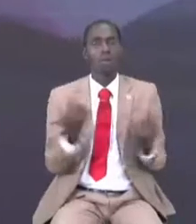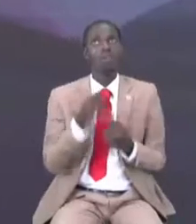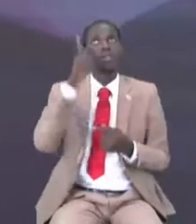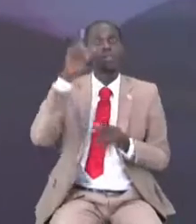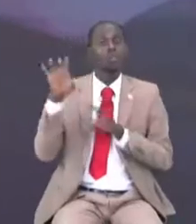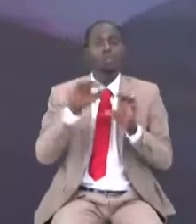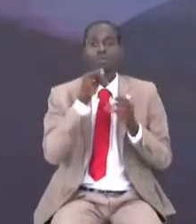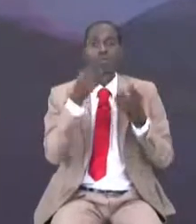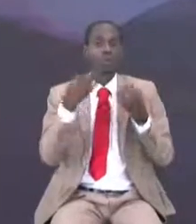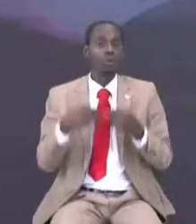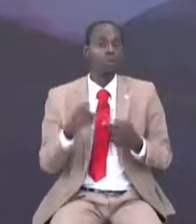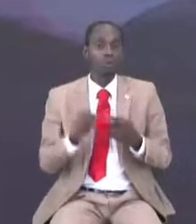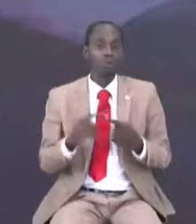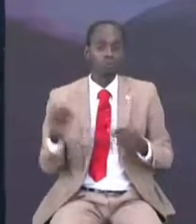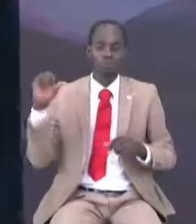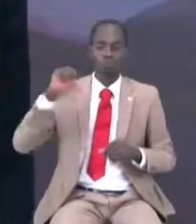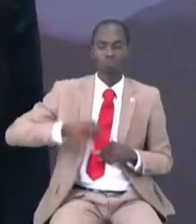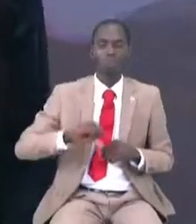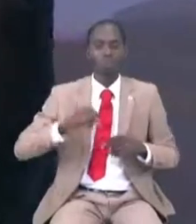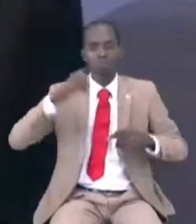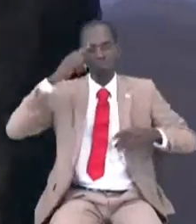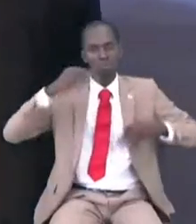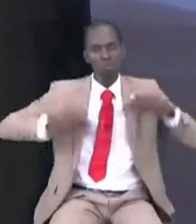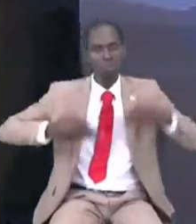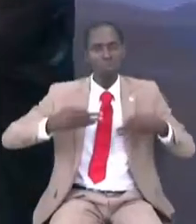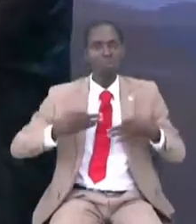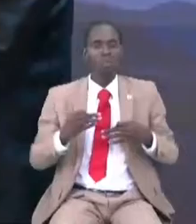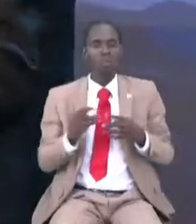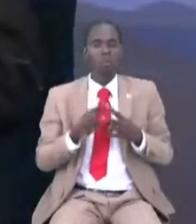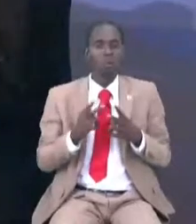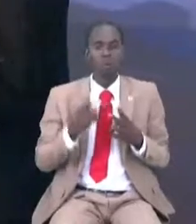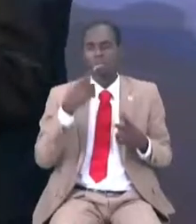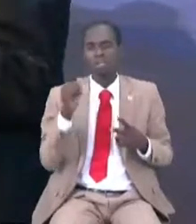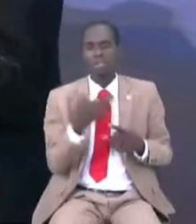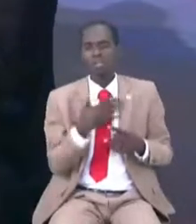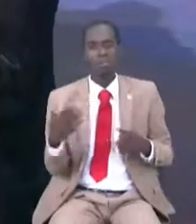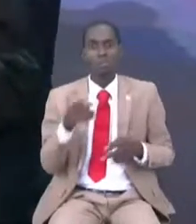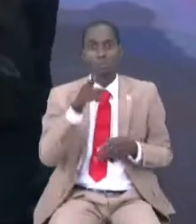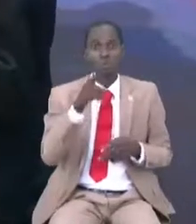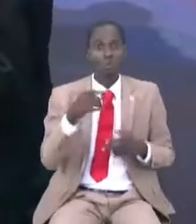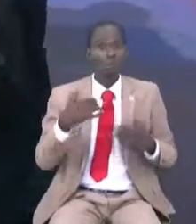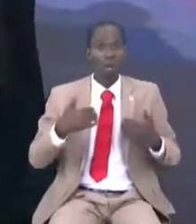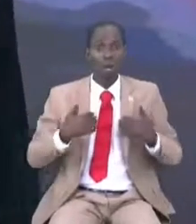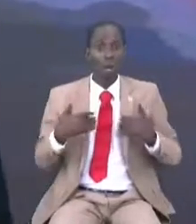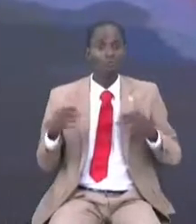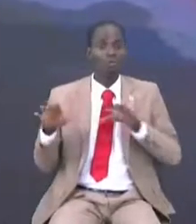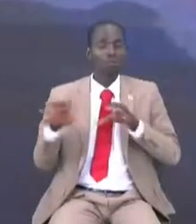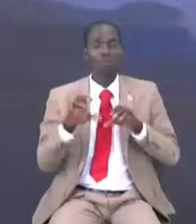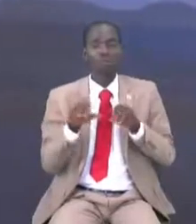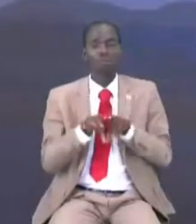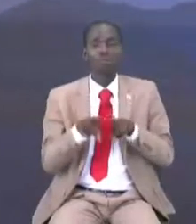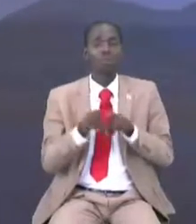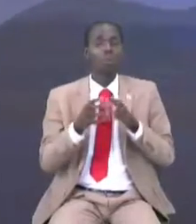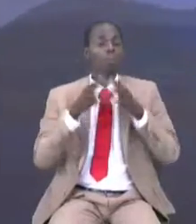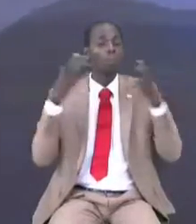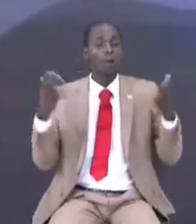que voici ta limite. Toi, tu es perdu. Oh, nous, vous le savez, nous le savons. Jésus a paru pour ôter